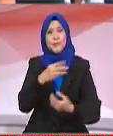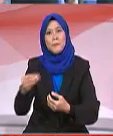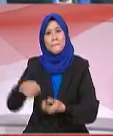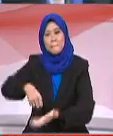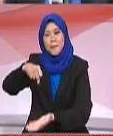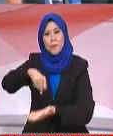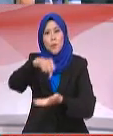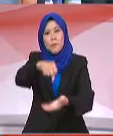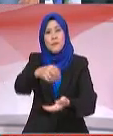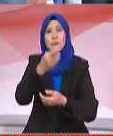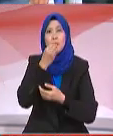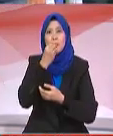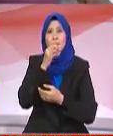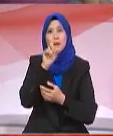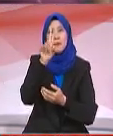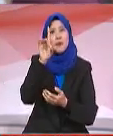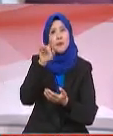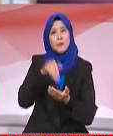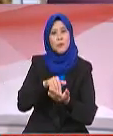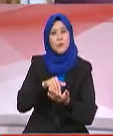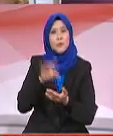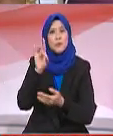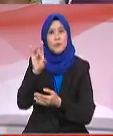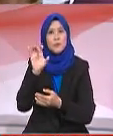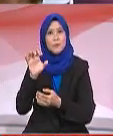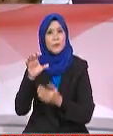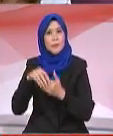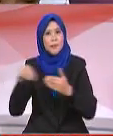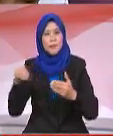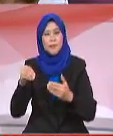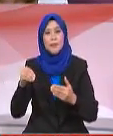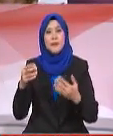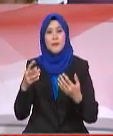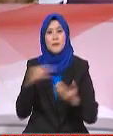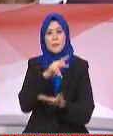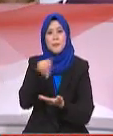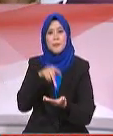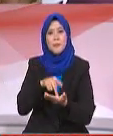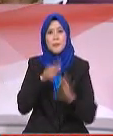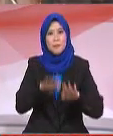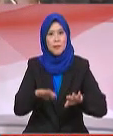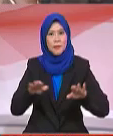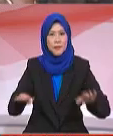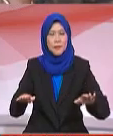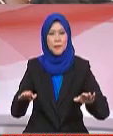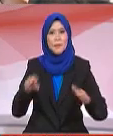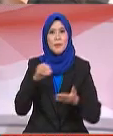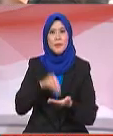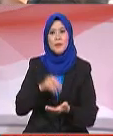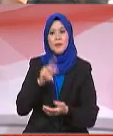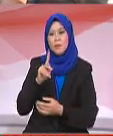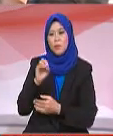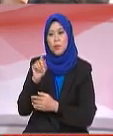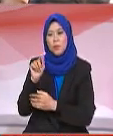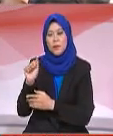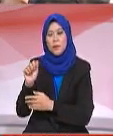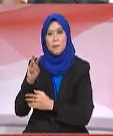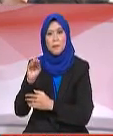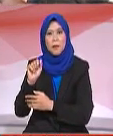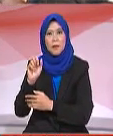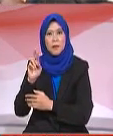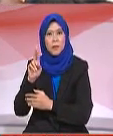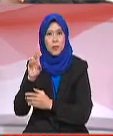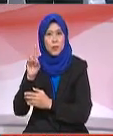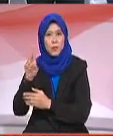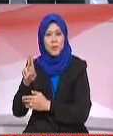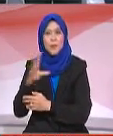bernilai RM8,500 kepada Pusat Perkembangan Kanak-kanak dan Veteran Angkatan Tentera Kota Merudu. Datuk Haji Jinor turut